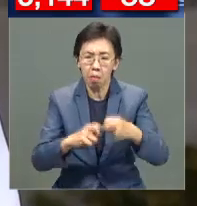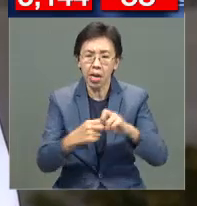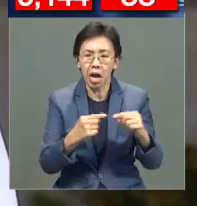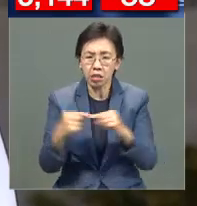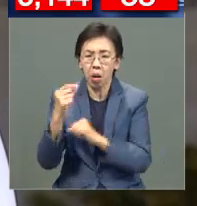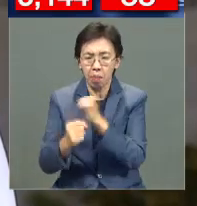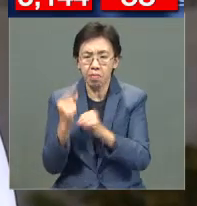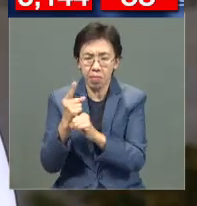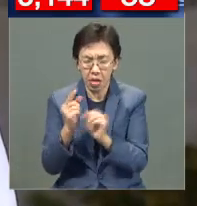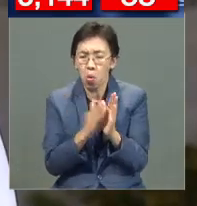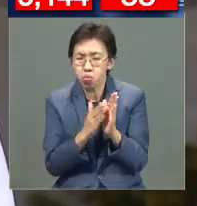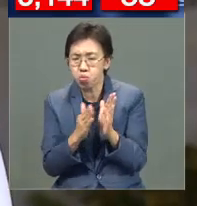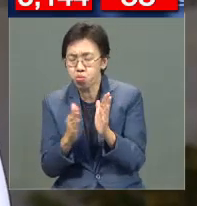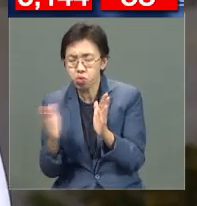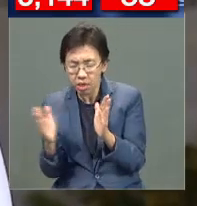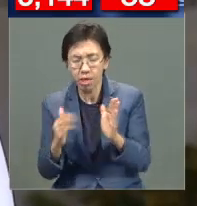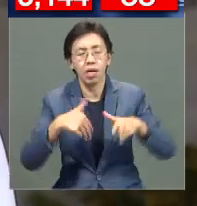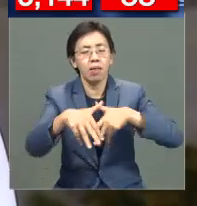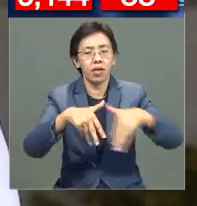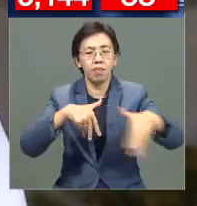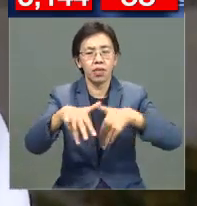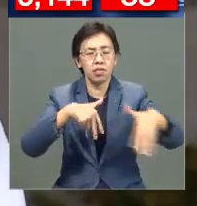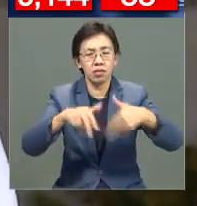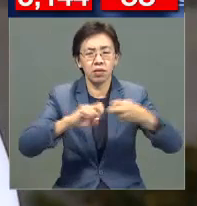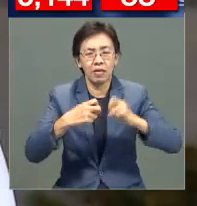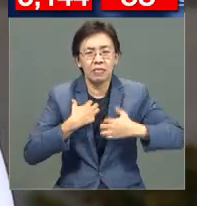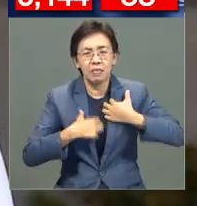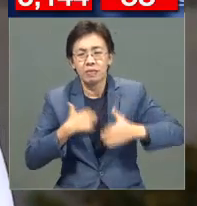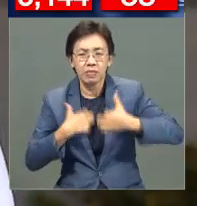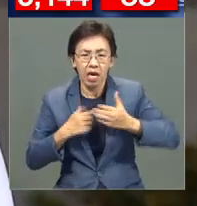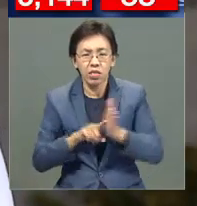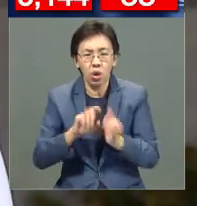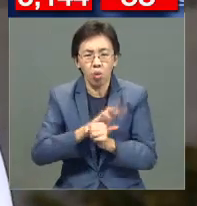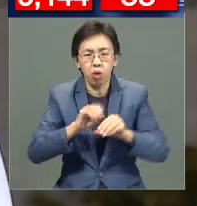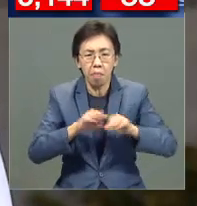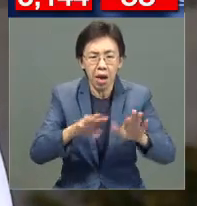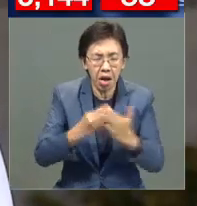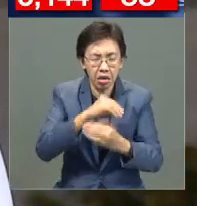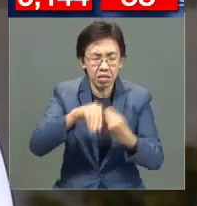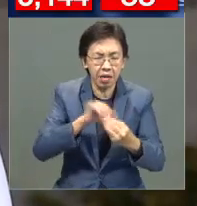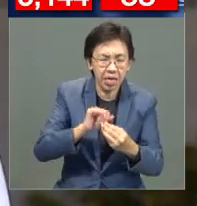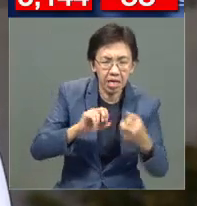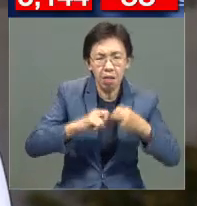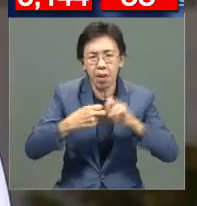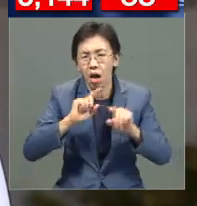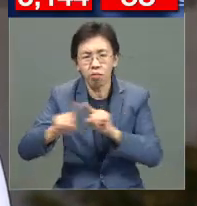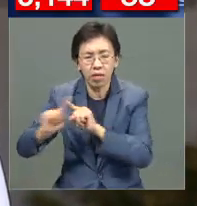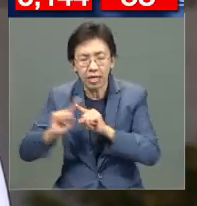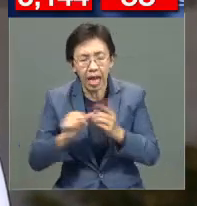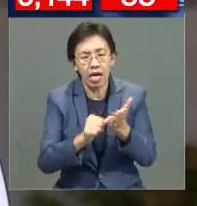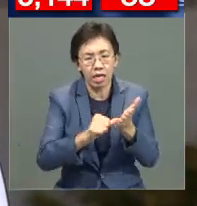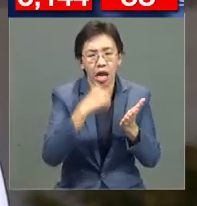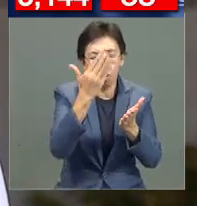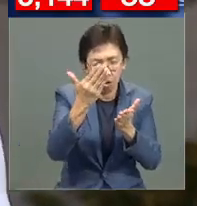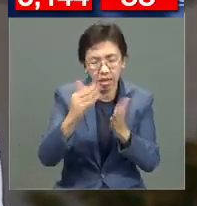นี้สิ่งสำคัญที่สุดก็คือประชาชนที่รับผลกระทบจากโควิดนะในเรื่องอื่นก็แก้ปัญหาตามขั้นตอนต่างๆที่มีอยู่แ